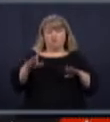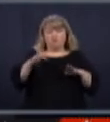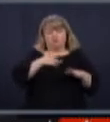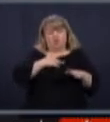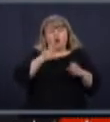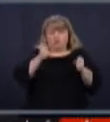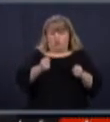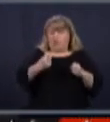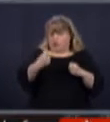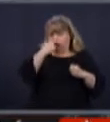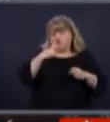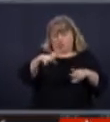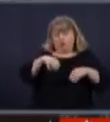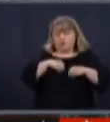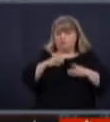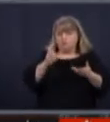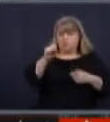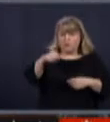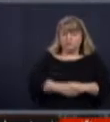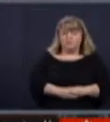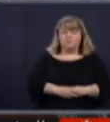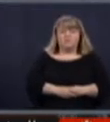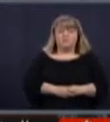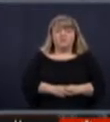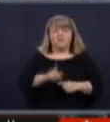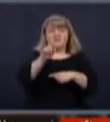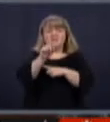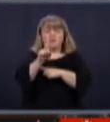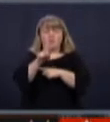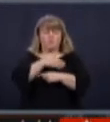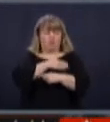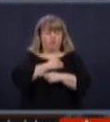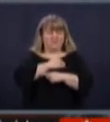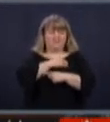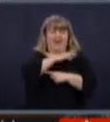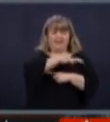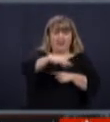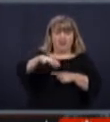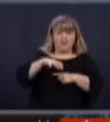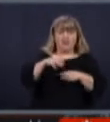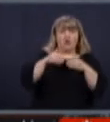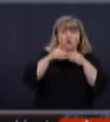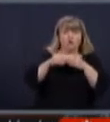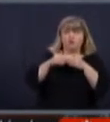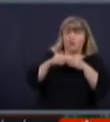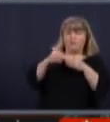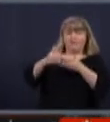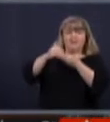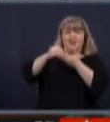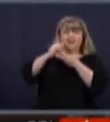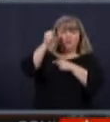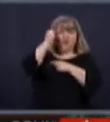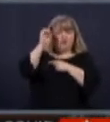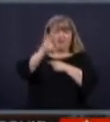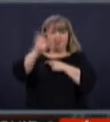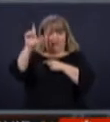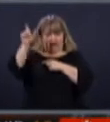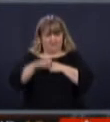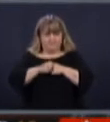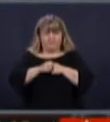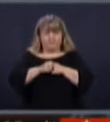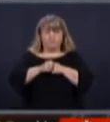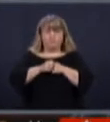Les municipalités ont demandé de l'aide au gouvernement fédéral. Hier, M. Trudeau a dit qu'il était prêt, ou samedi, a dit qu'il était prêt à